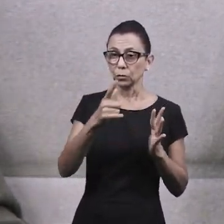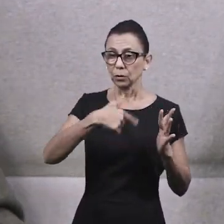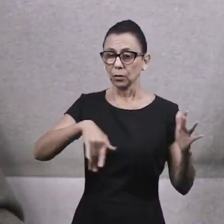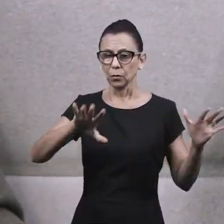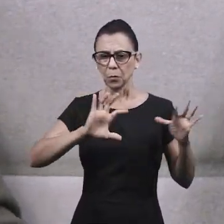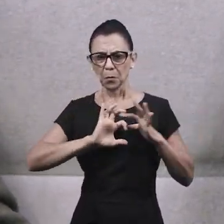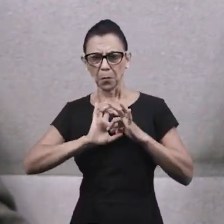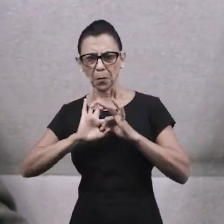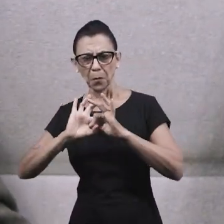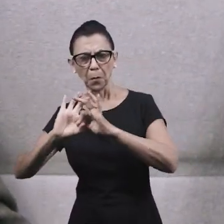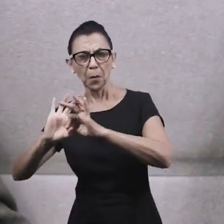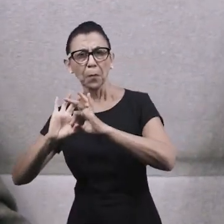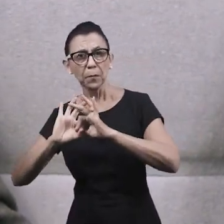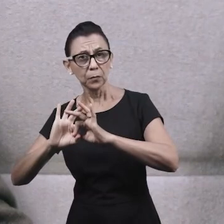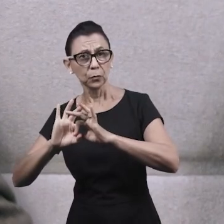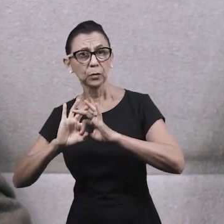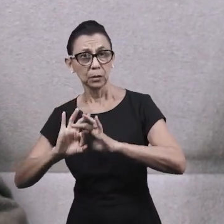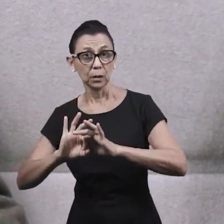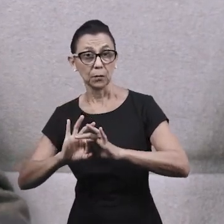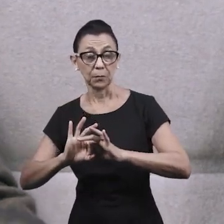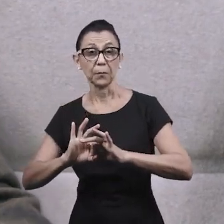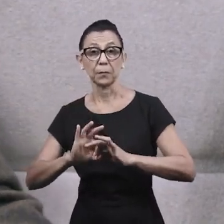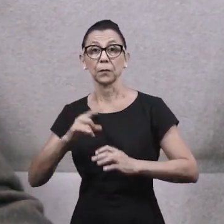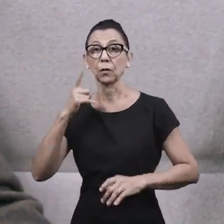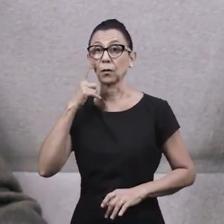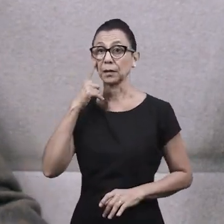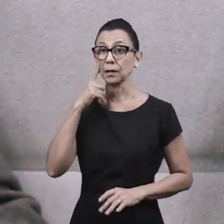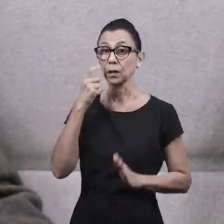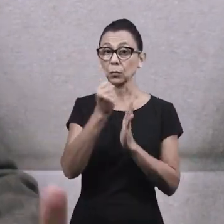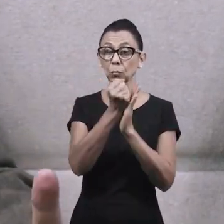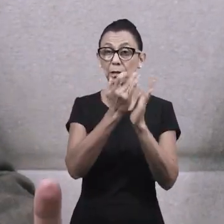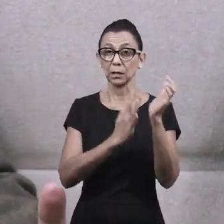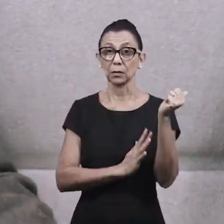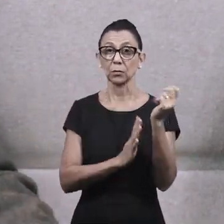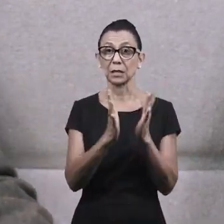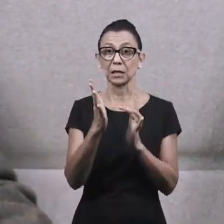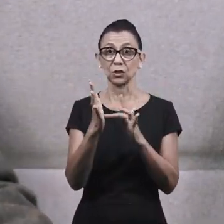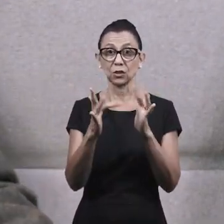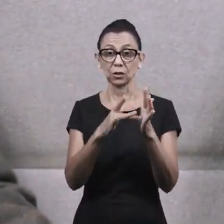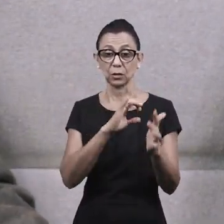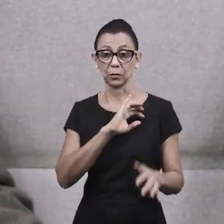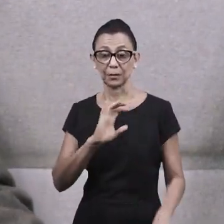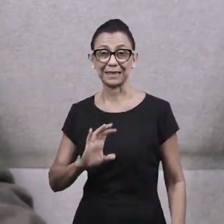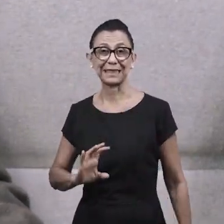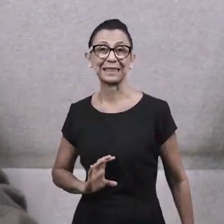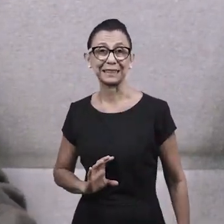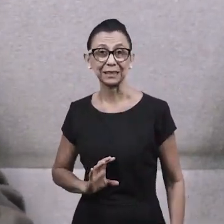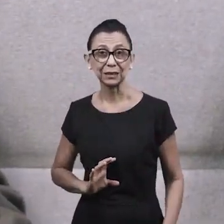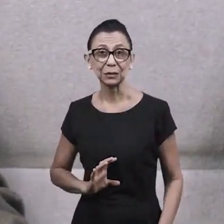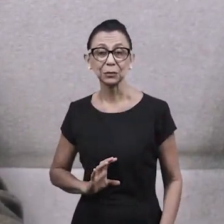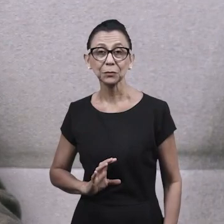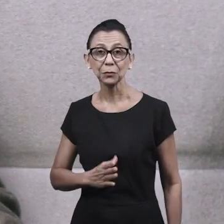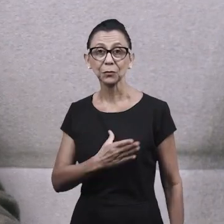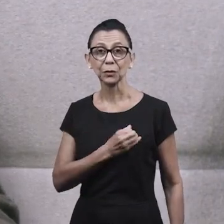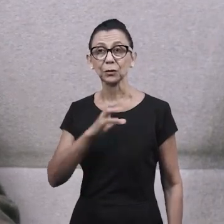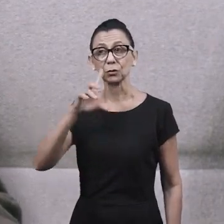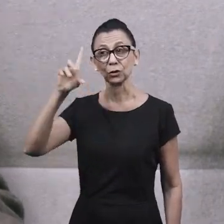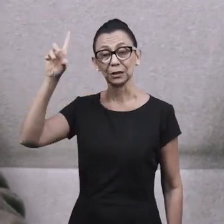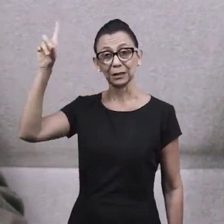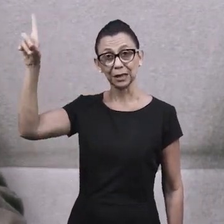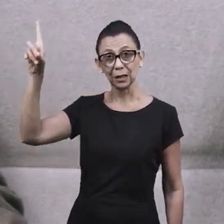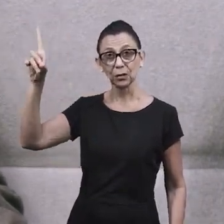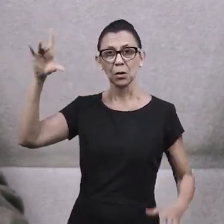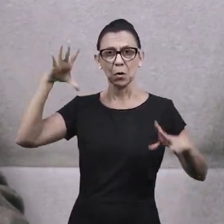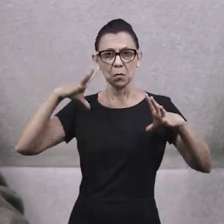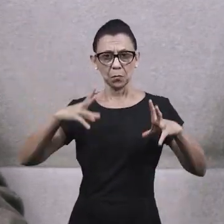les autres, la communion horizontale, l'Église. Et le sang de Jésus-Christ, regardez bien, le sang de Jésus-Christ, son